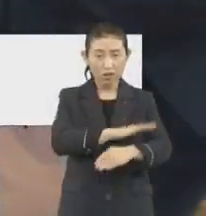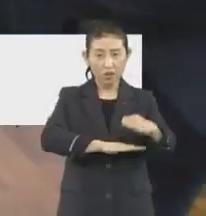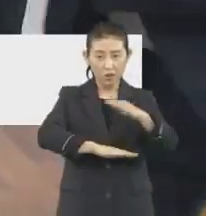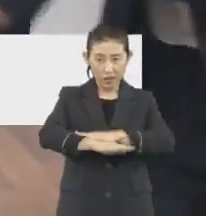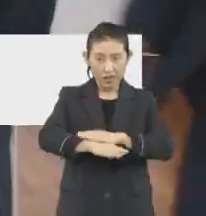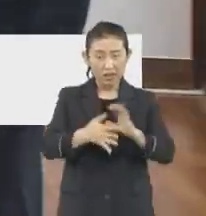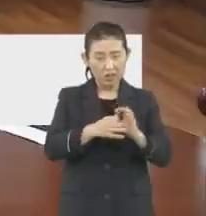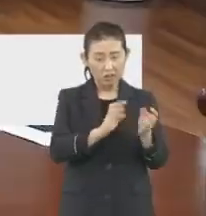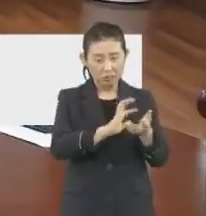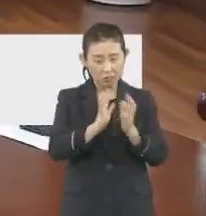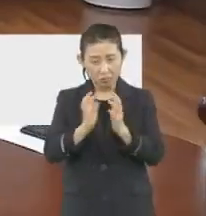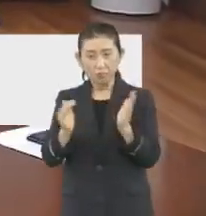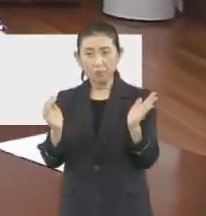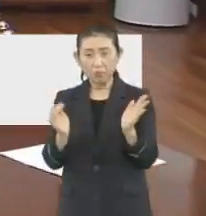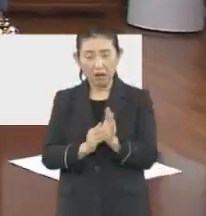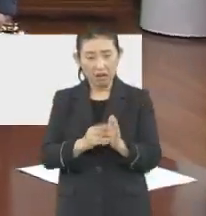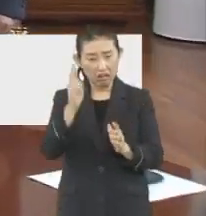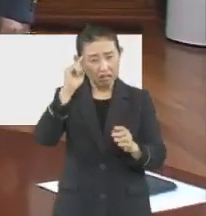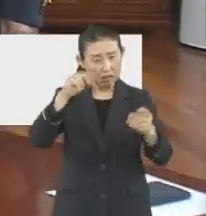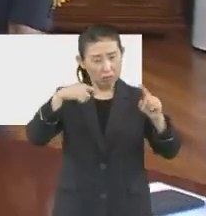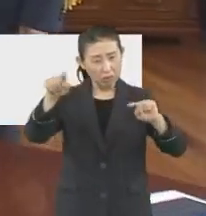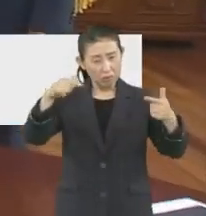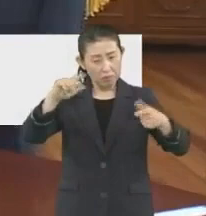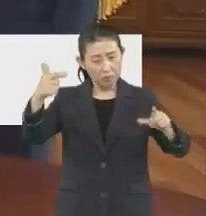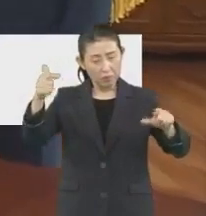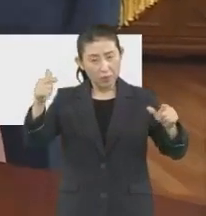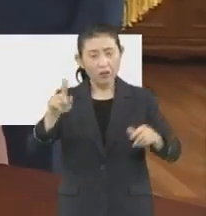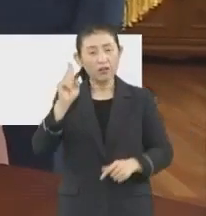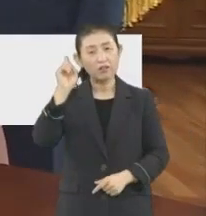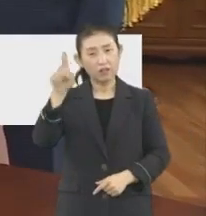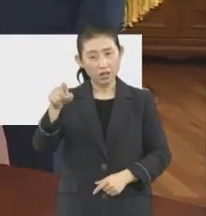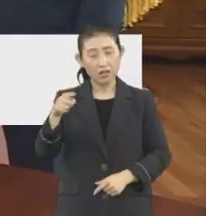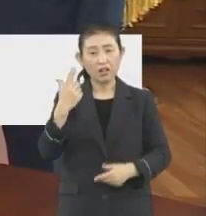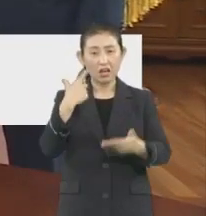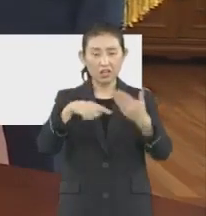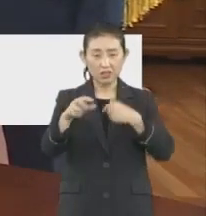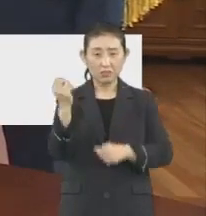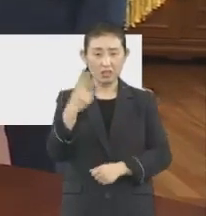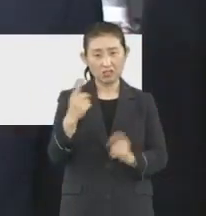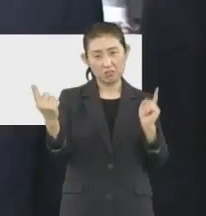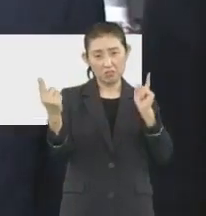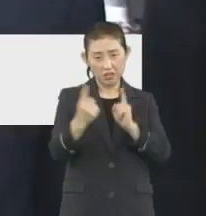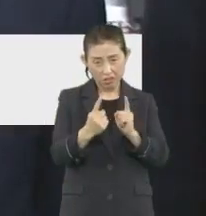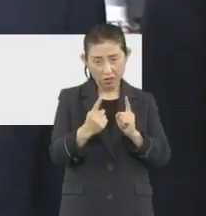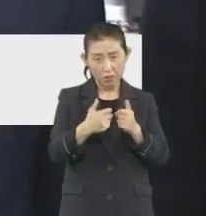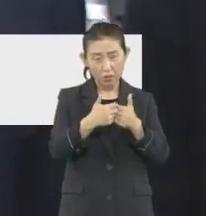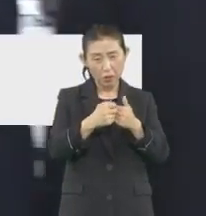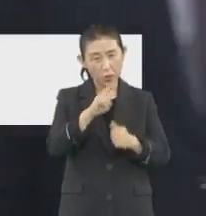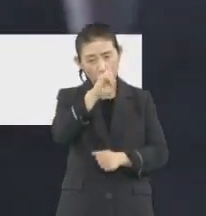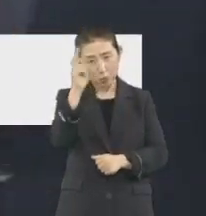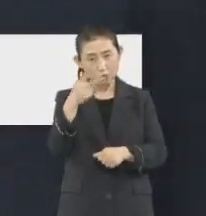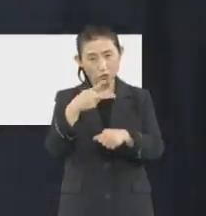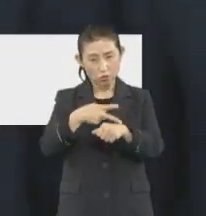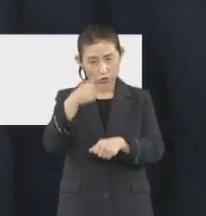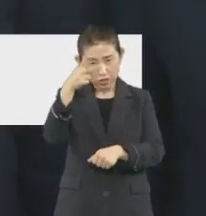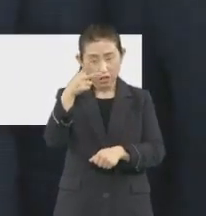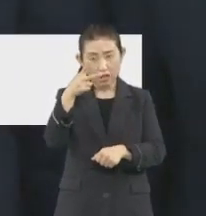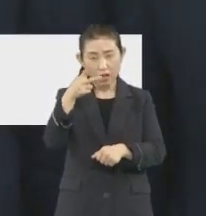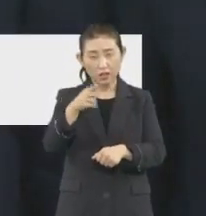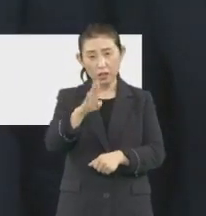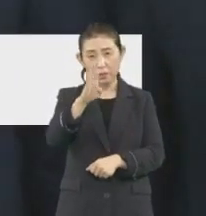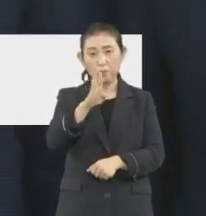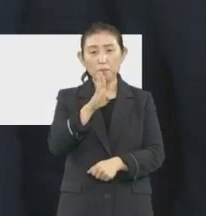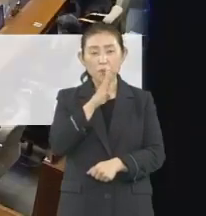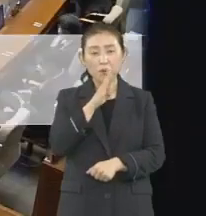릴레이 회동을 벌였지만 이견을 좁히지 못했고 내일 오전 11시 다시 만나 회동을 한 뒤 오후 2시에 국회 본회의를